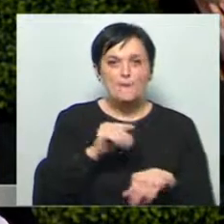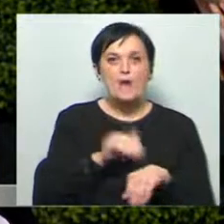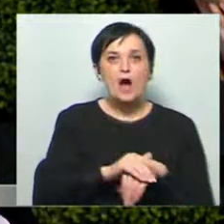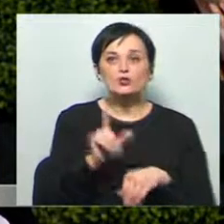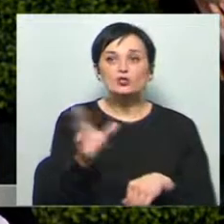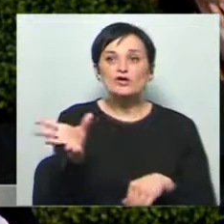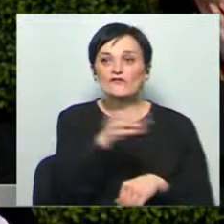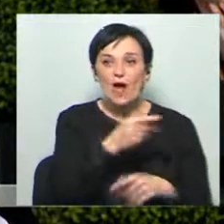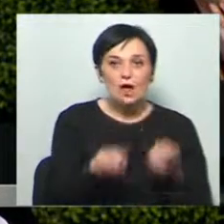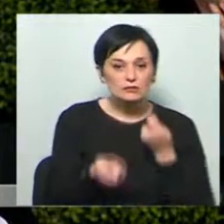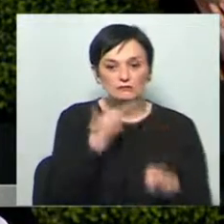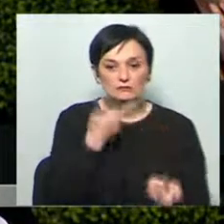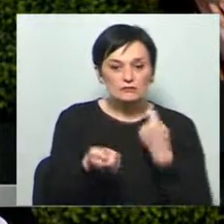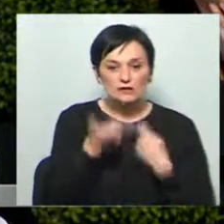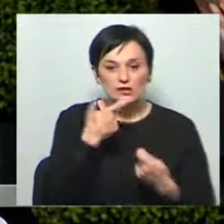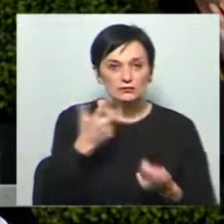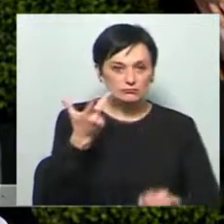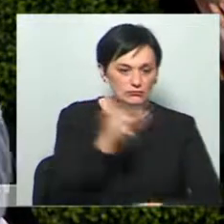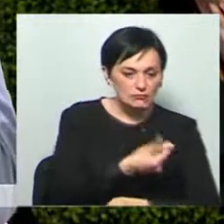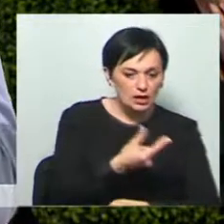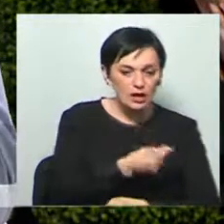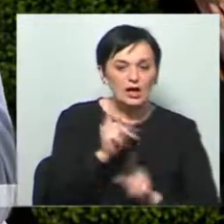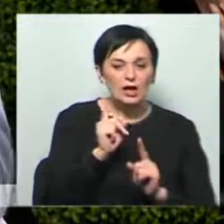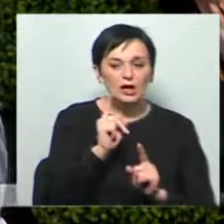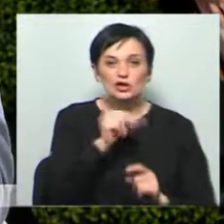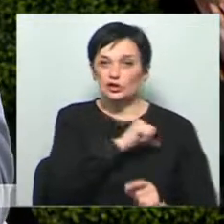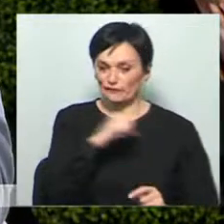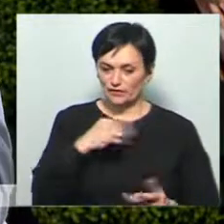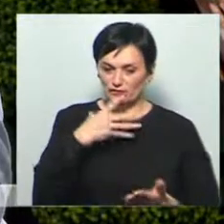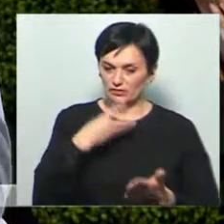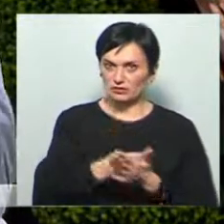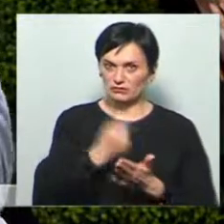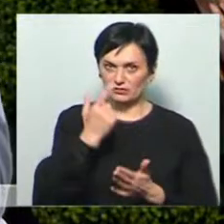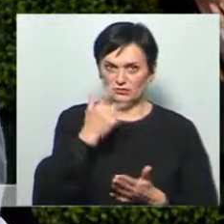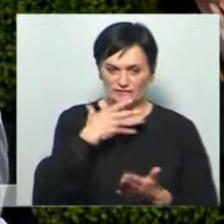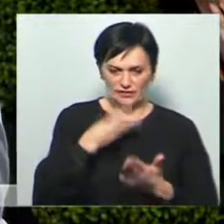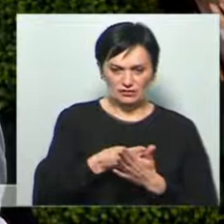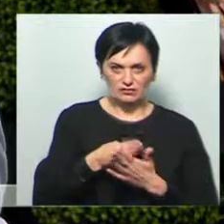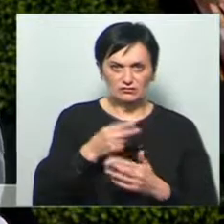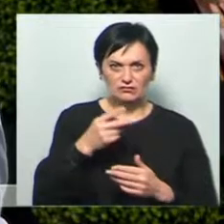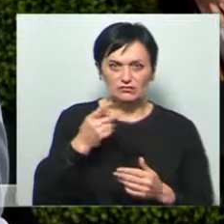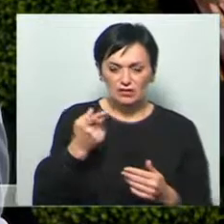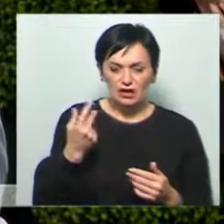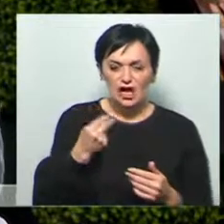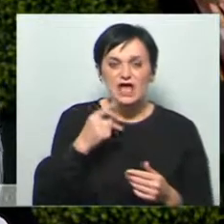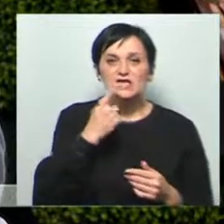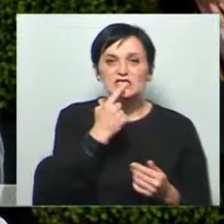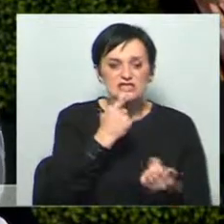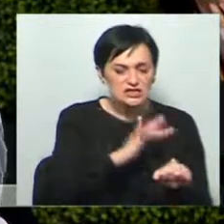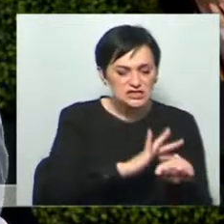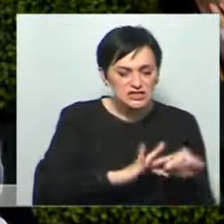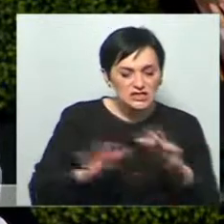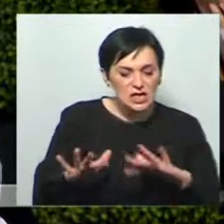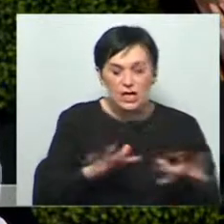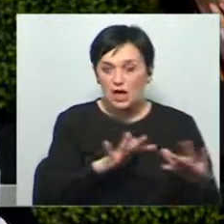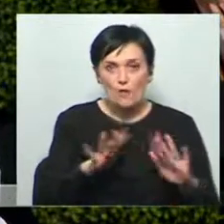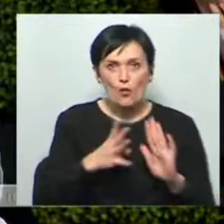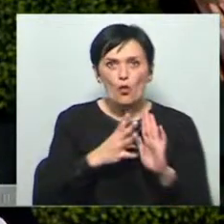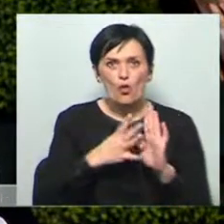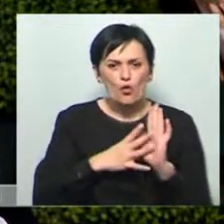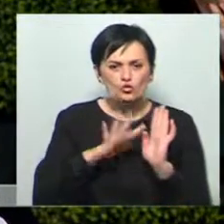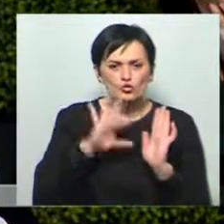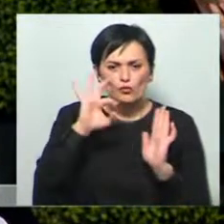სისხლის გამათხელებელს იღებდა და იკეთებდა. რაც თვითნებურად ხშირ შემთხვევაში, დია. დაახლოებით 95%-ში სრულად არ